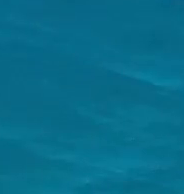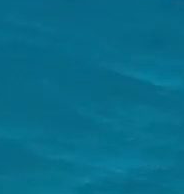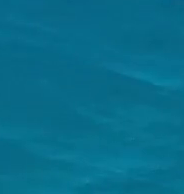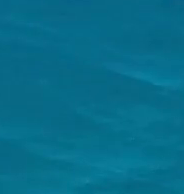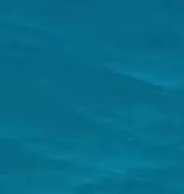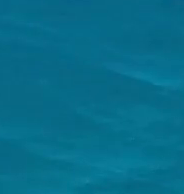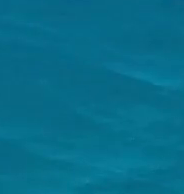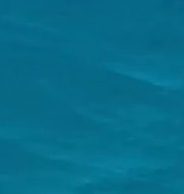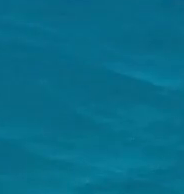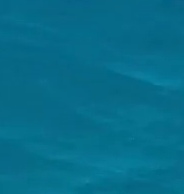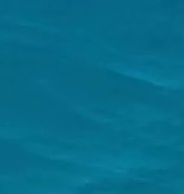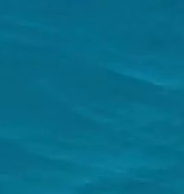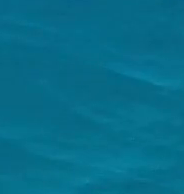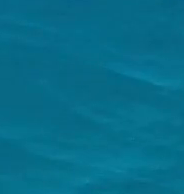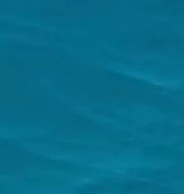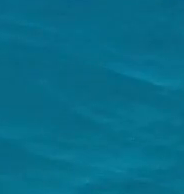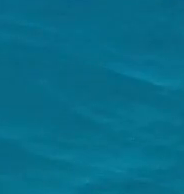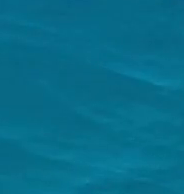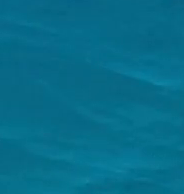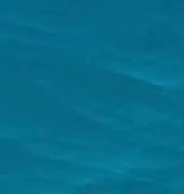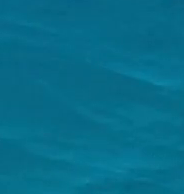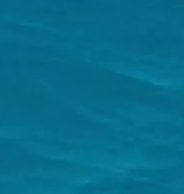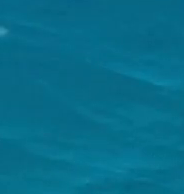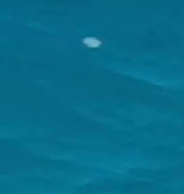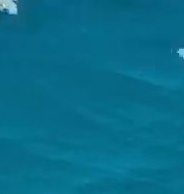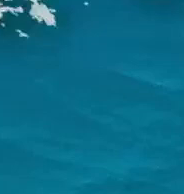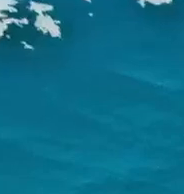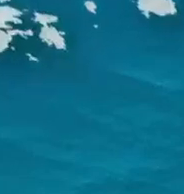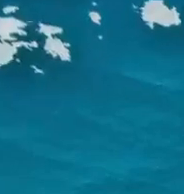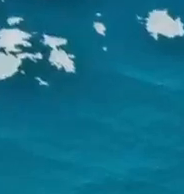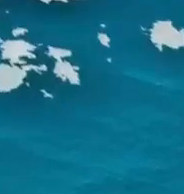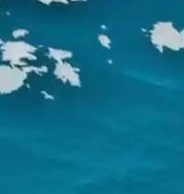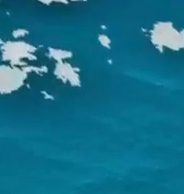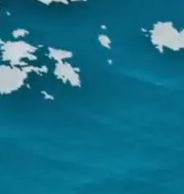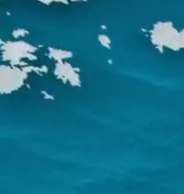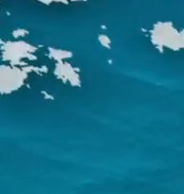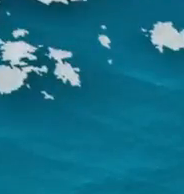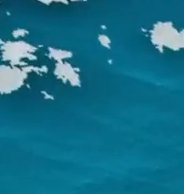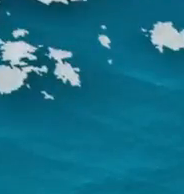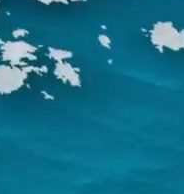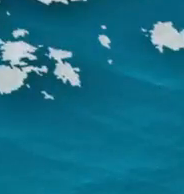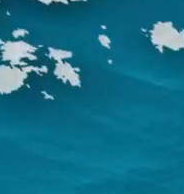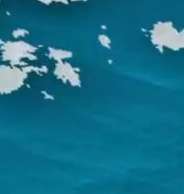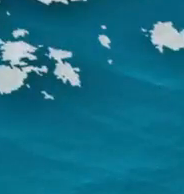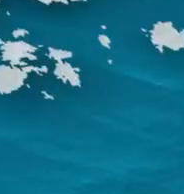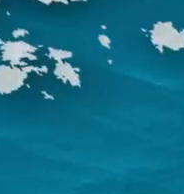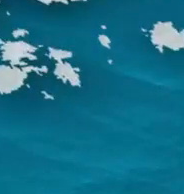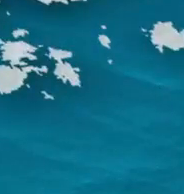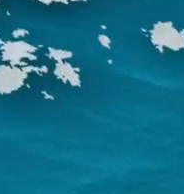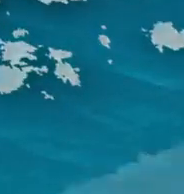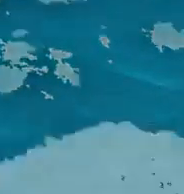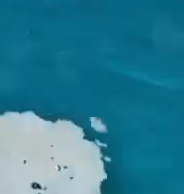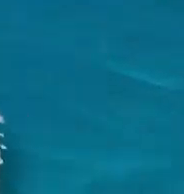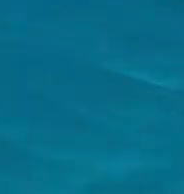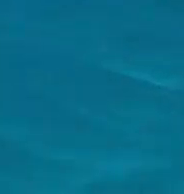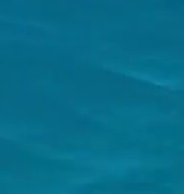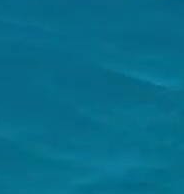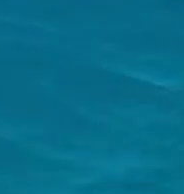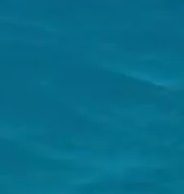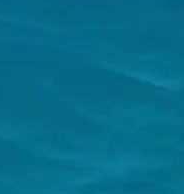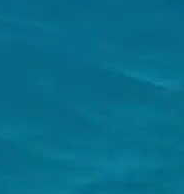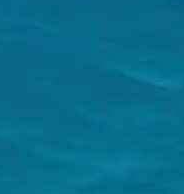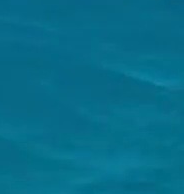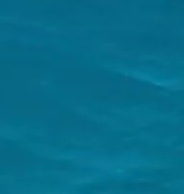해남과 진도 팔도까지 오르겠구요 신안을 비롯한 도서지역은 구도가 예상됩니다 해상도